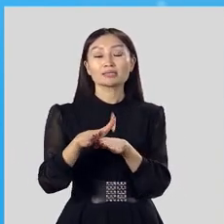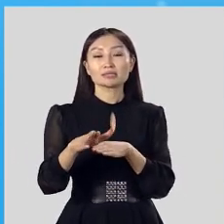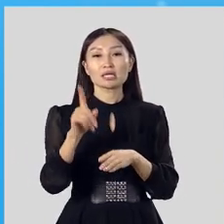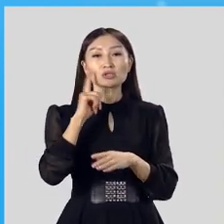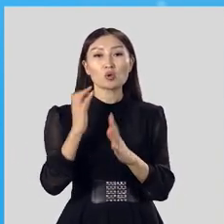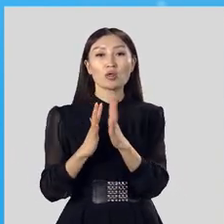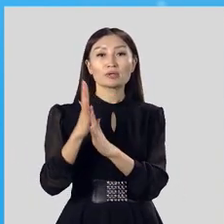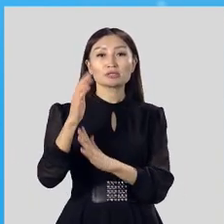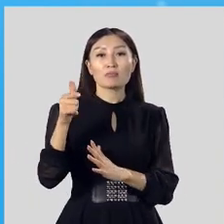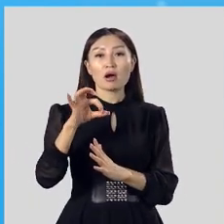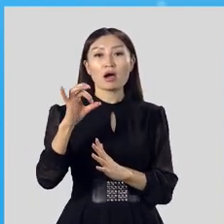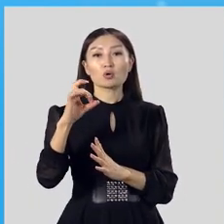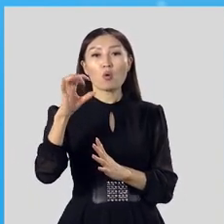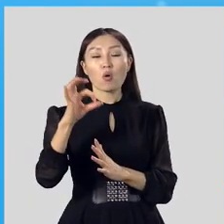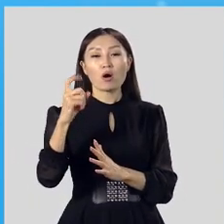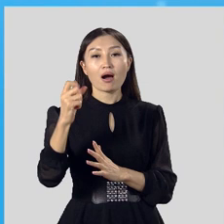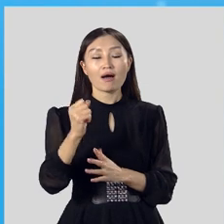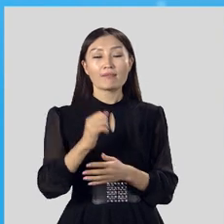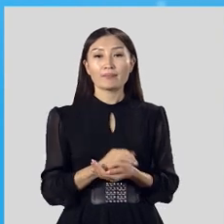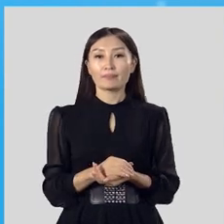растениями гороха.